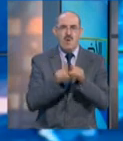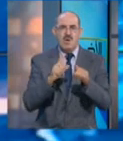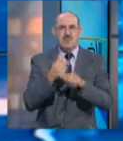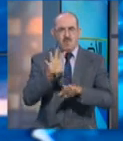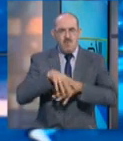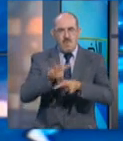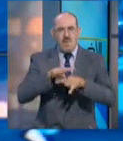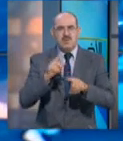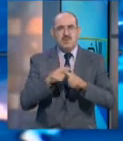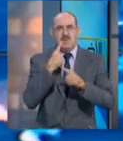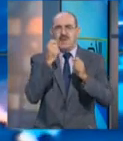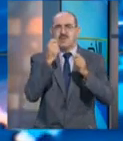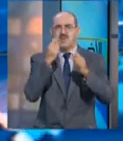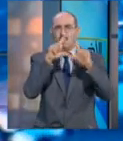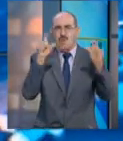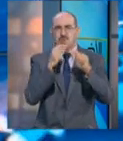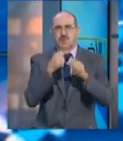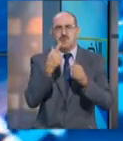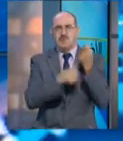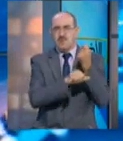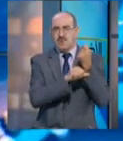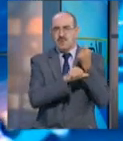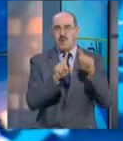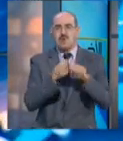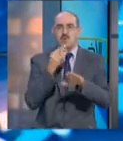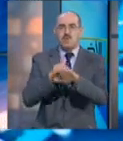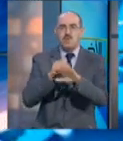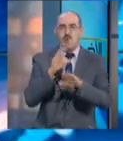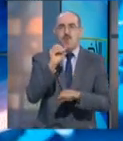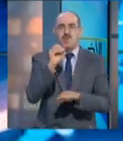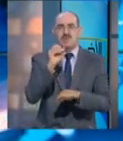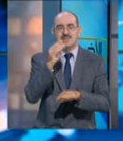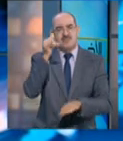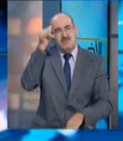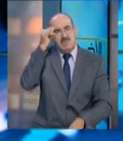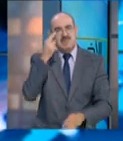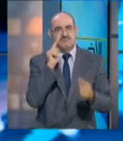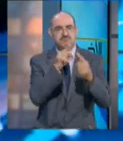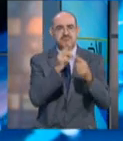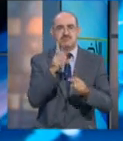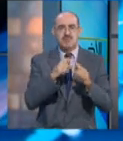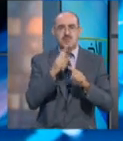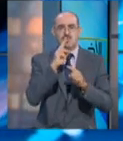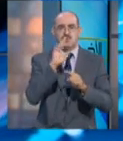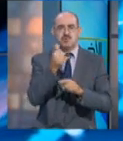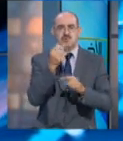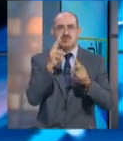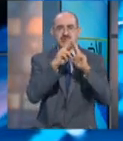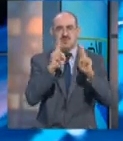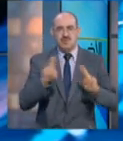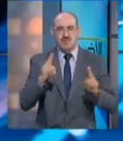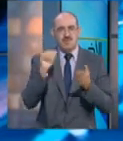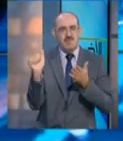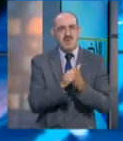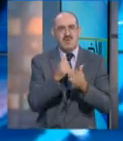ومسيرات شعبية طيلة أيام الأسبوع دعت إليها تنظيمات مغربية تزامنا مع اليوم الدولي للقضاء